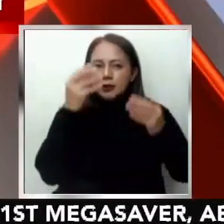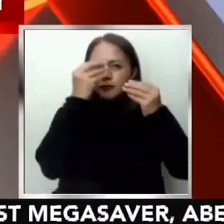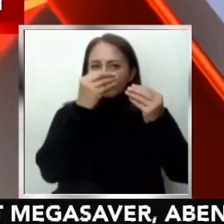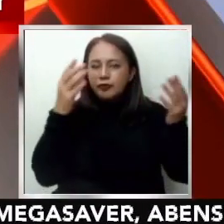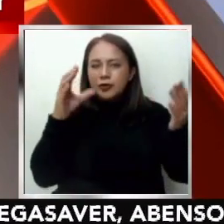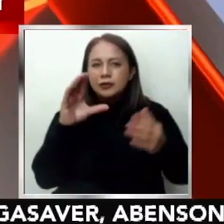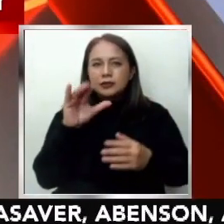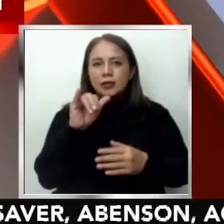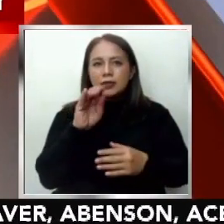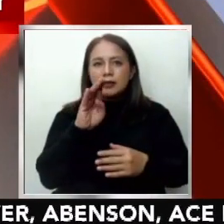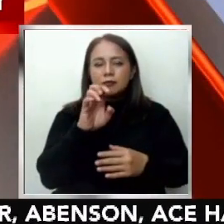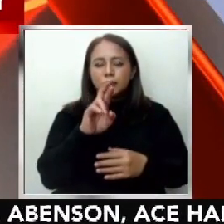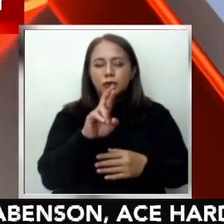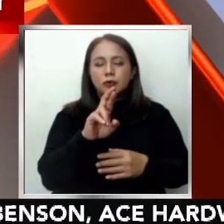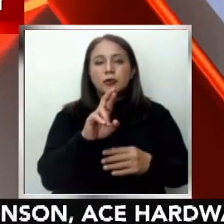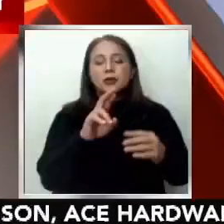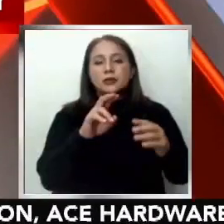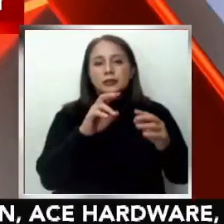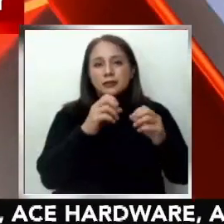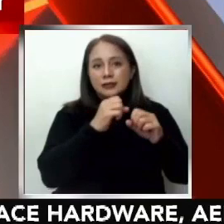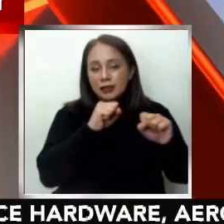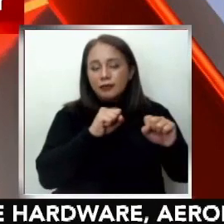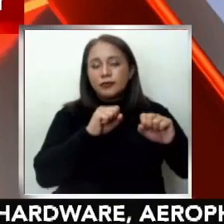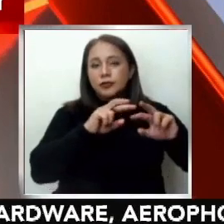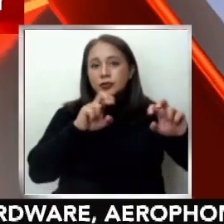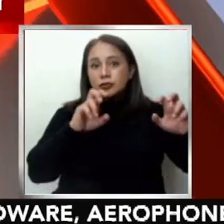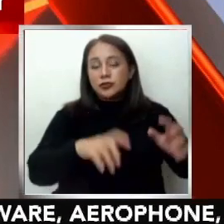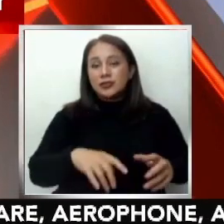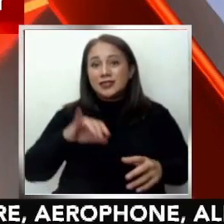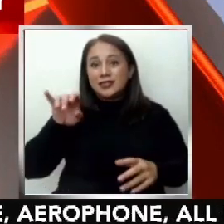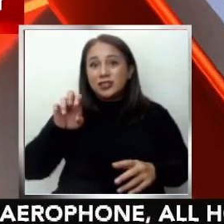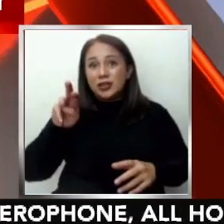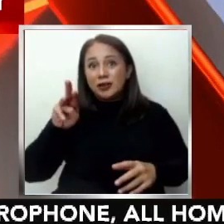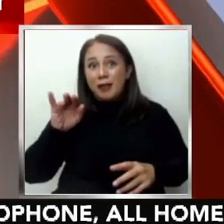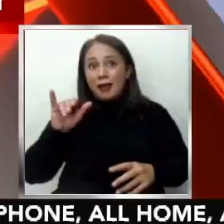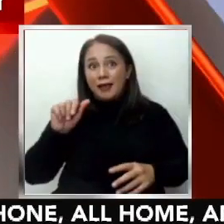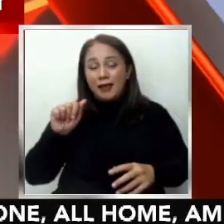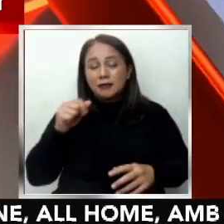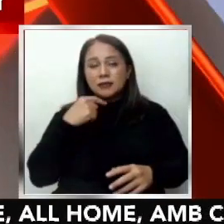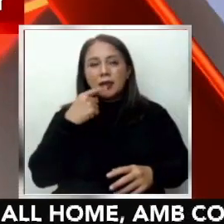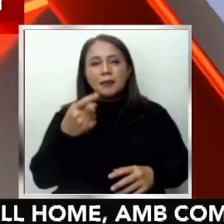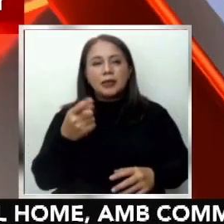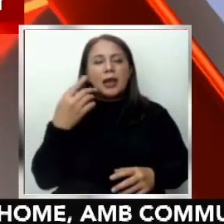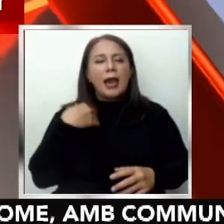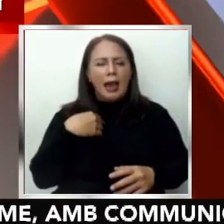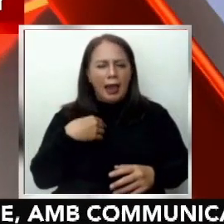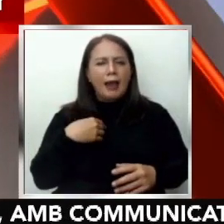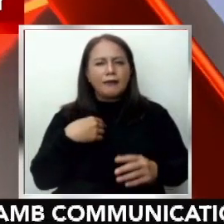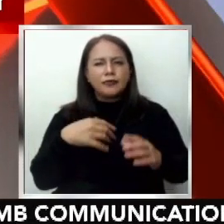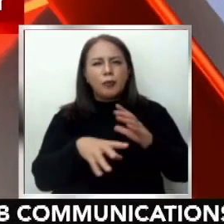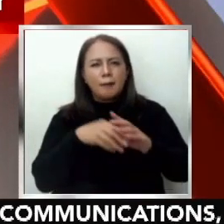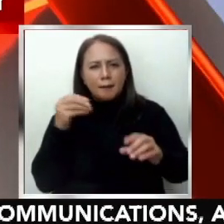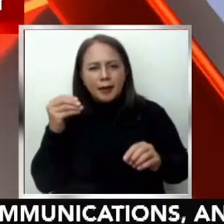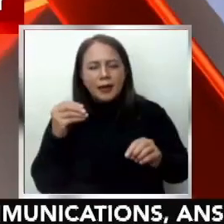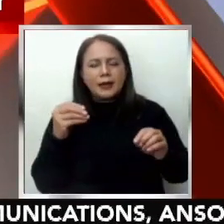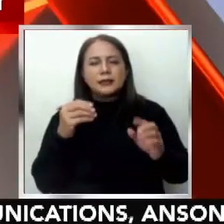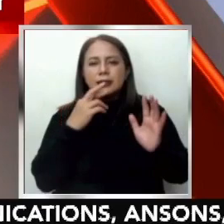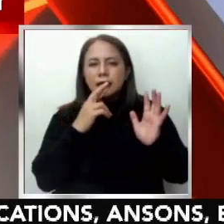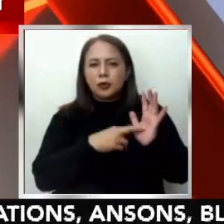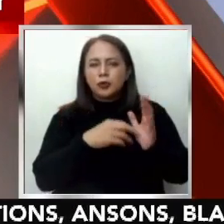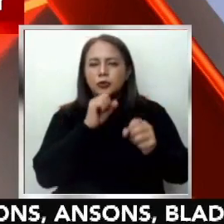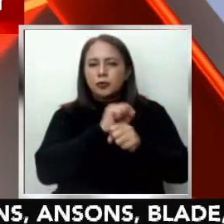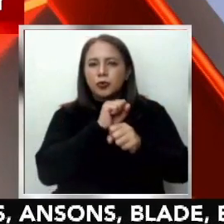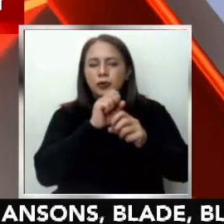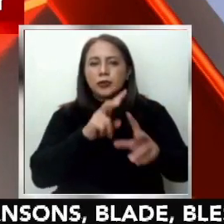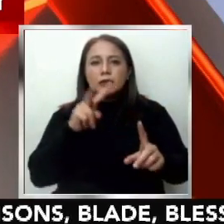cybersecurity researcher na si Jeremiah Fowler. Sabi ni Fowler, may mga na-leak anyang record ng mga empleyado at aplikante ng